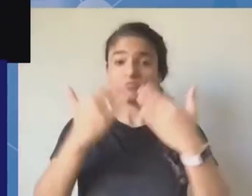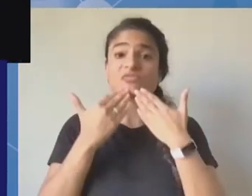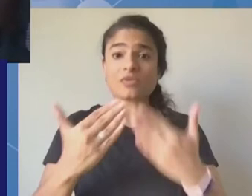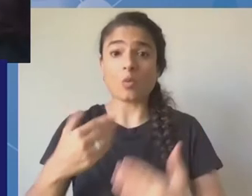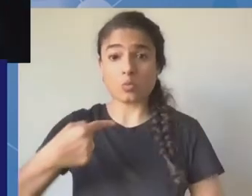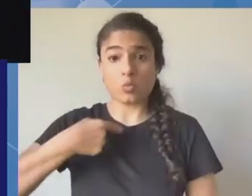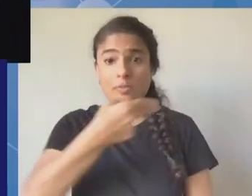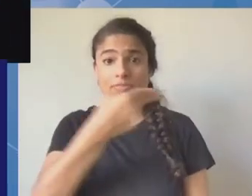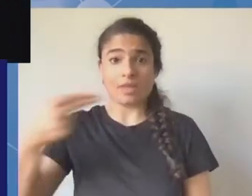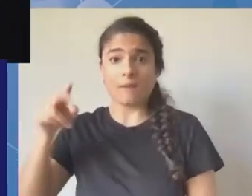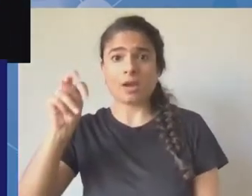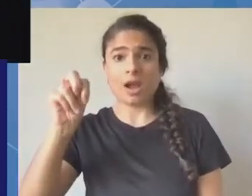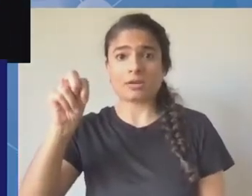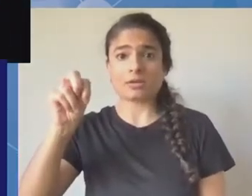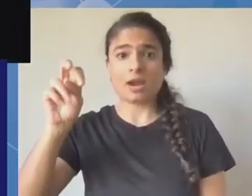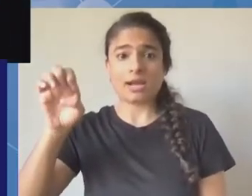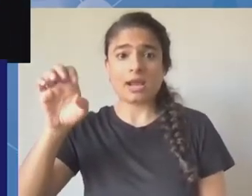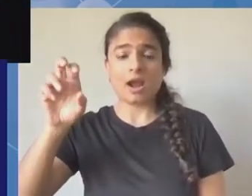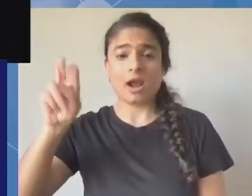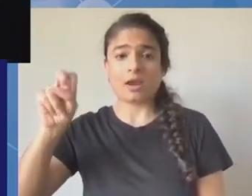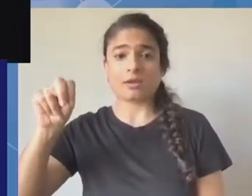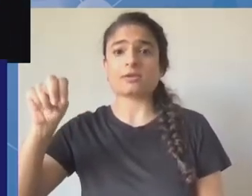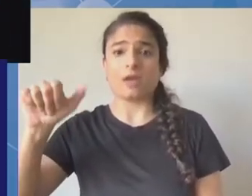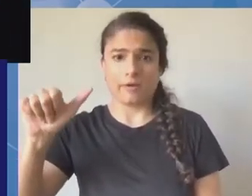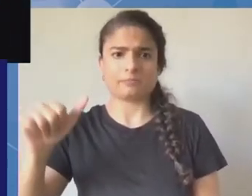我代表我自己。